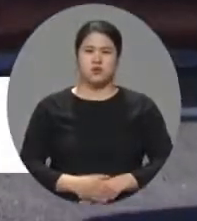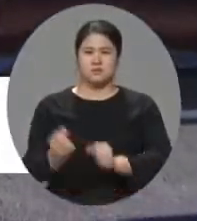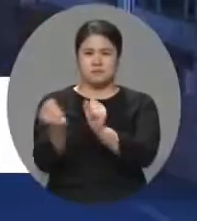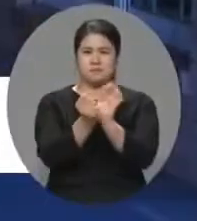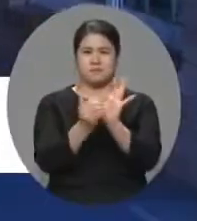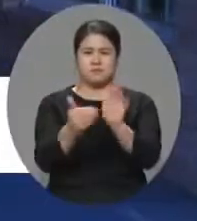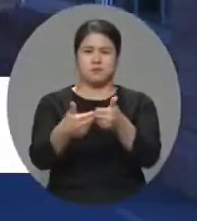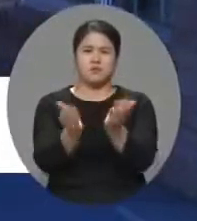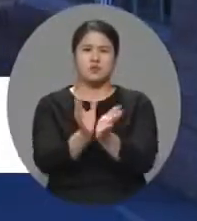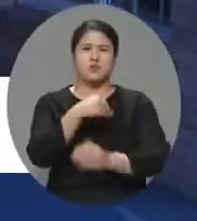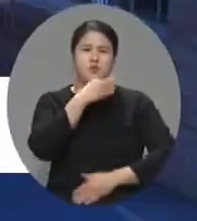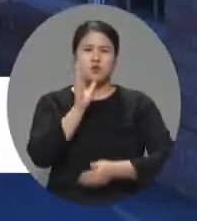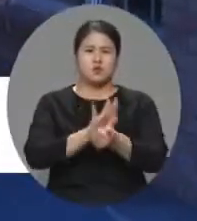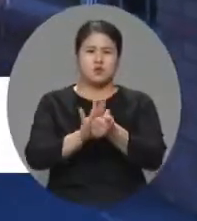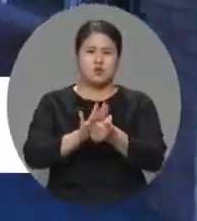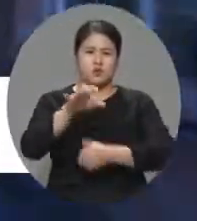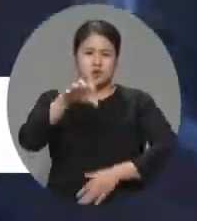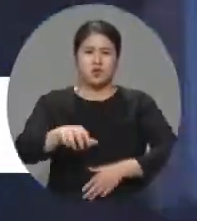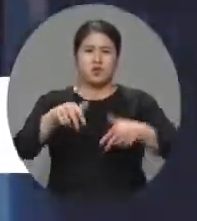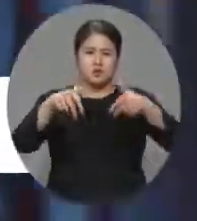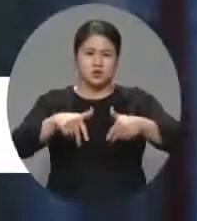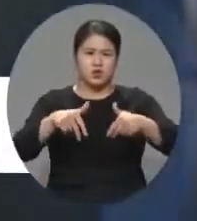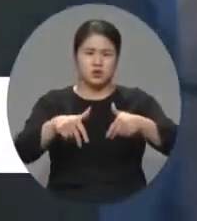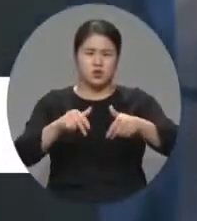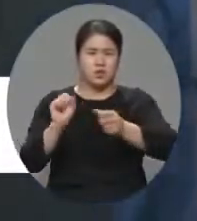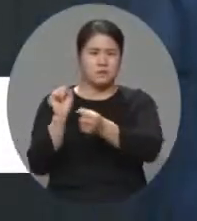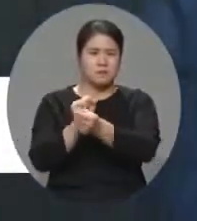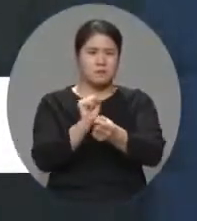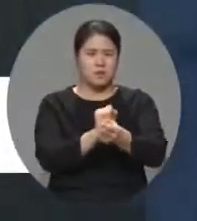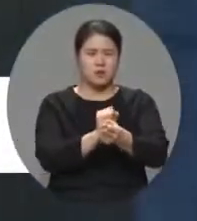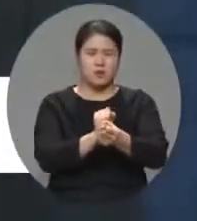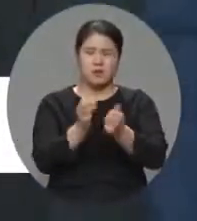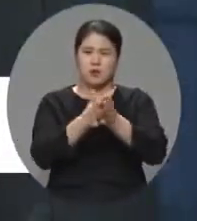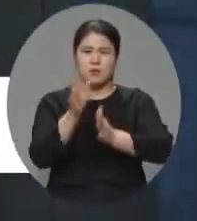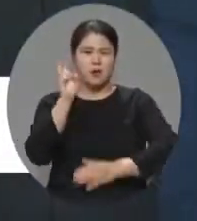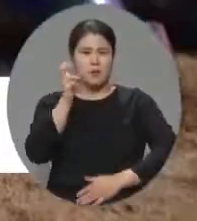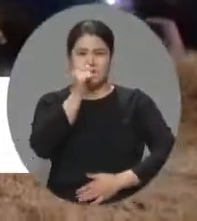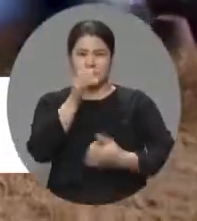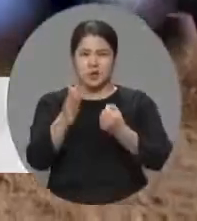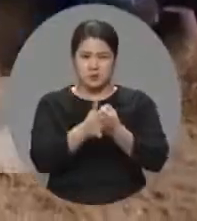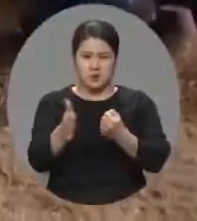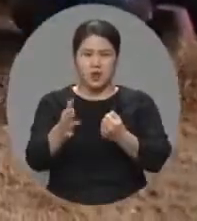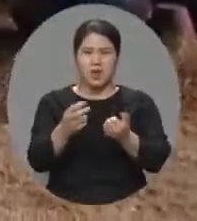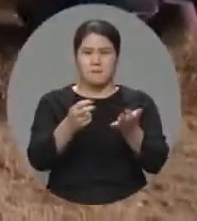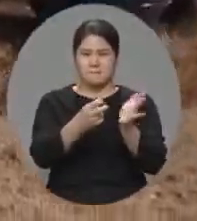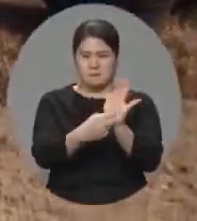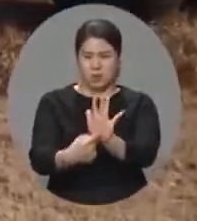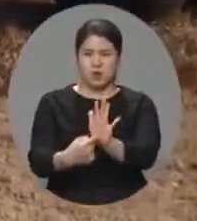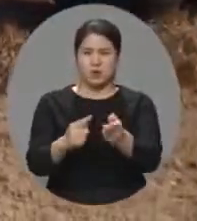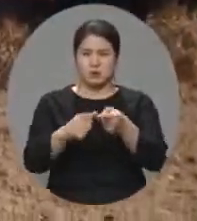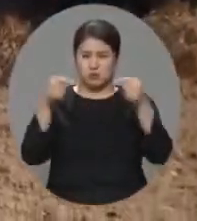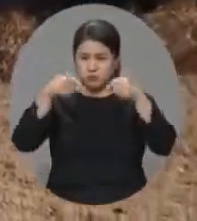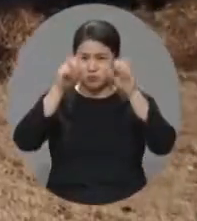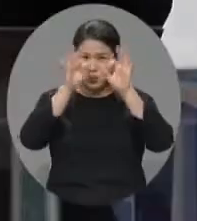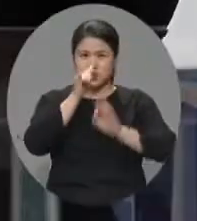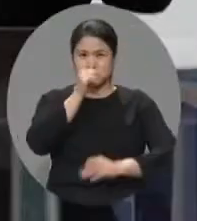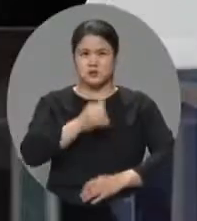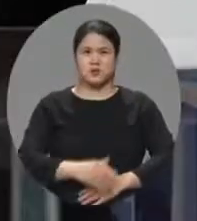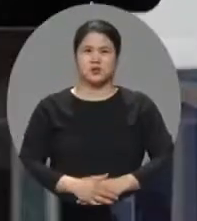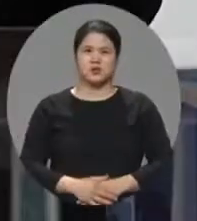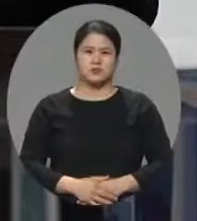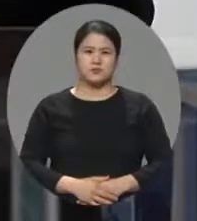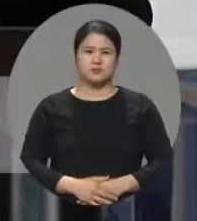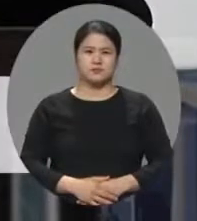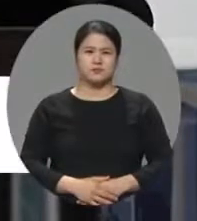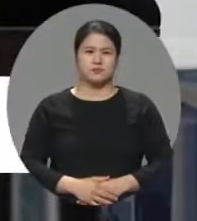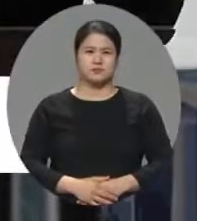보건당국은 요양시설의 직원들로부터 바이러스 전파가 시작된 것으로 보고 방역수칙 준수 여부를 들여다보고 있습니다.